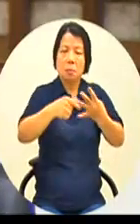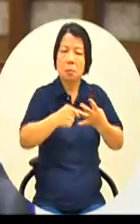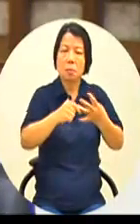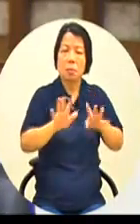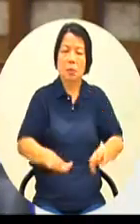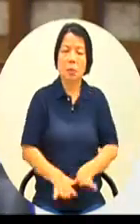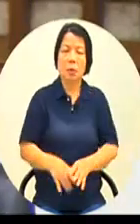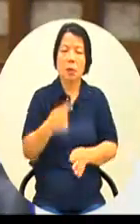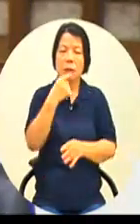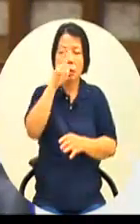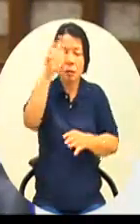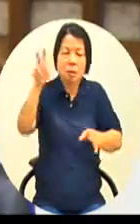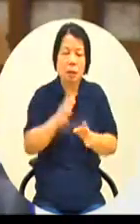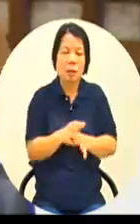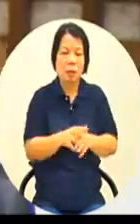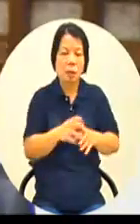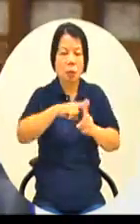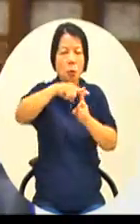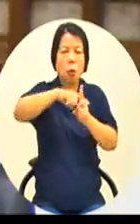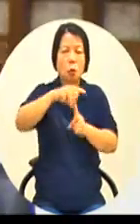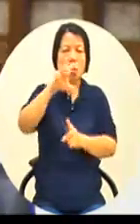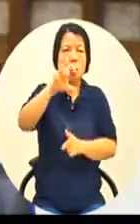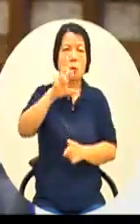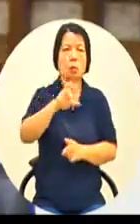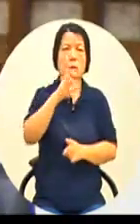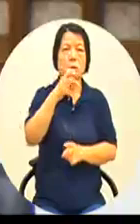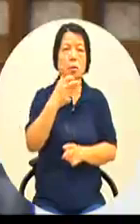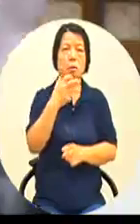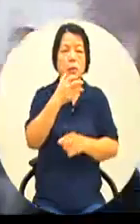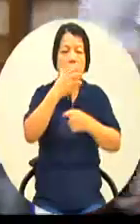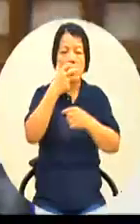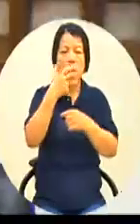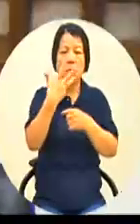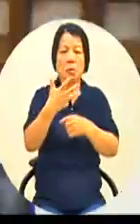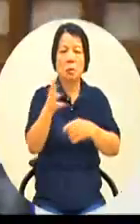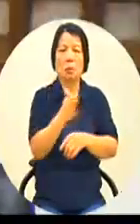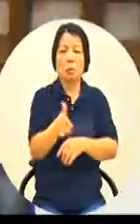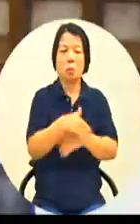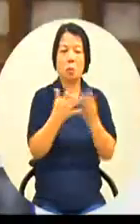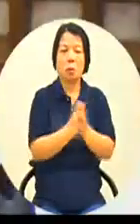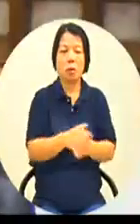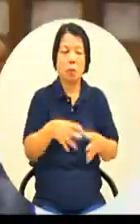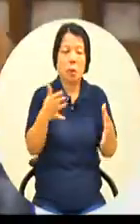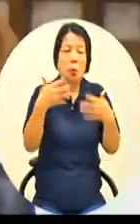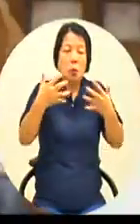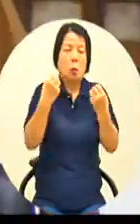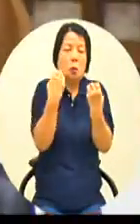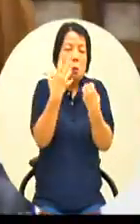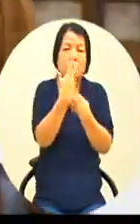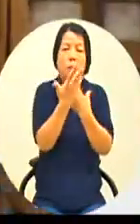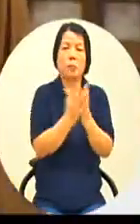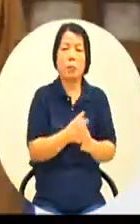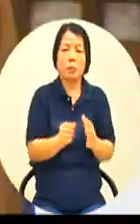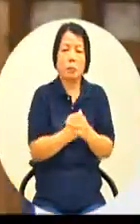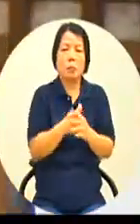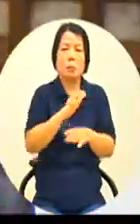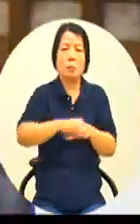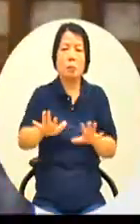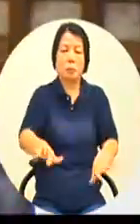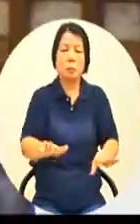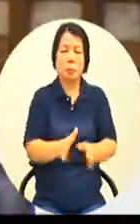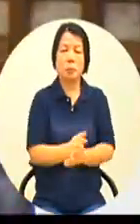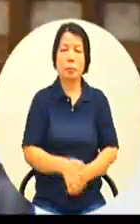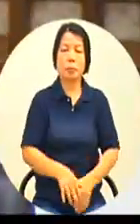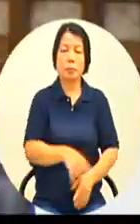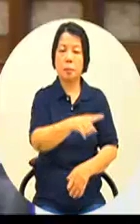啦。我有看计程车无咧放冷气的啦，迄拢生痔疮呢。那我请教你，酒驾的平均